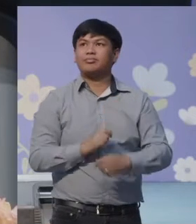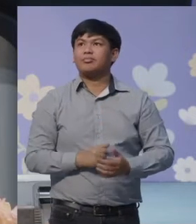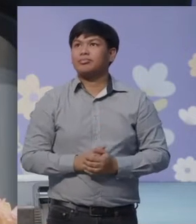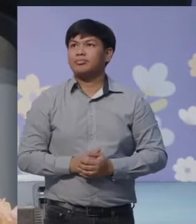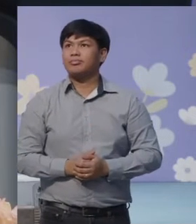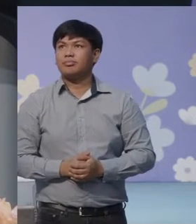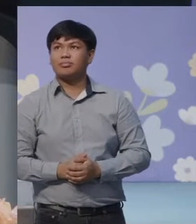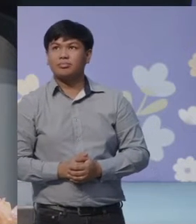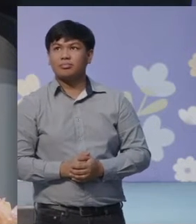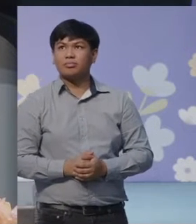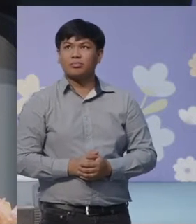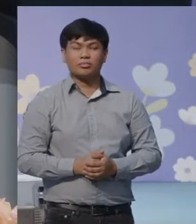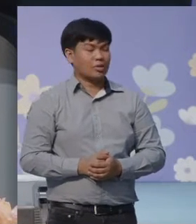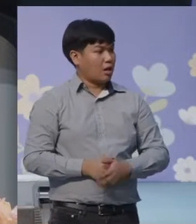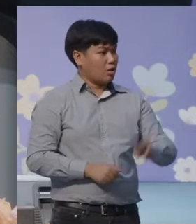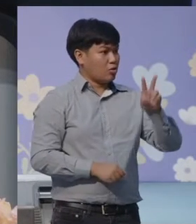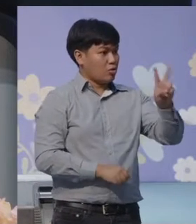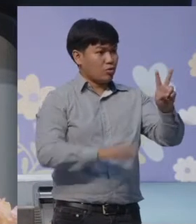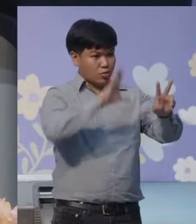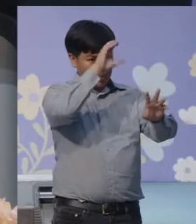na ang